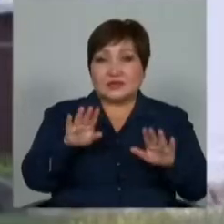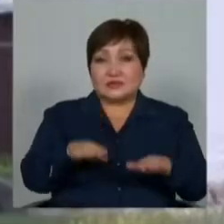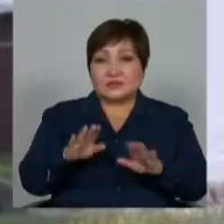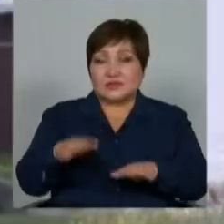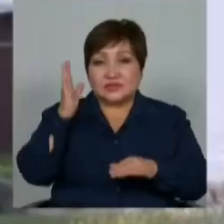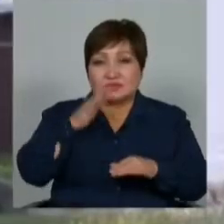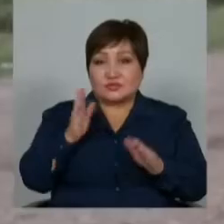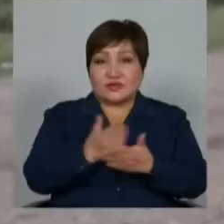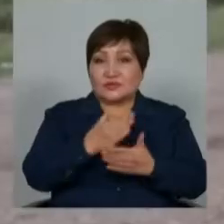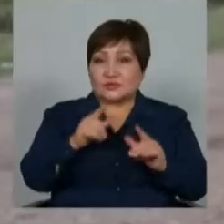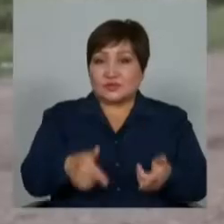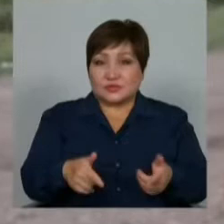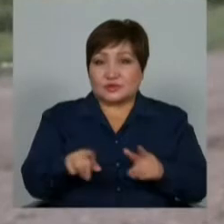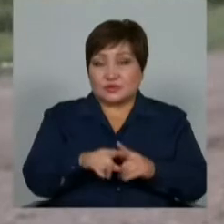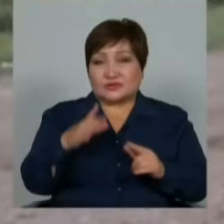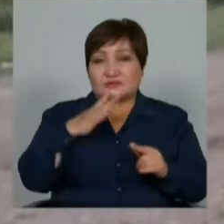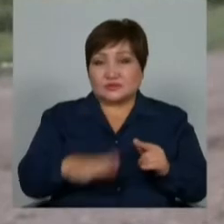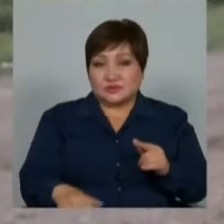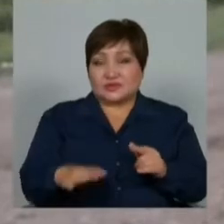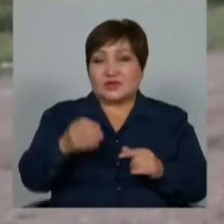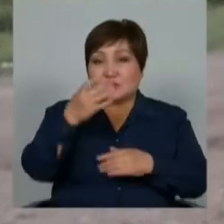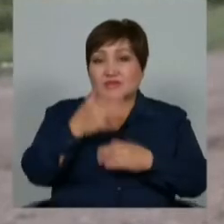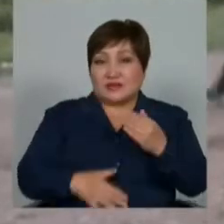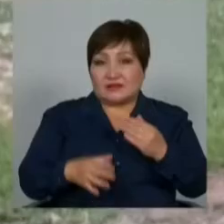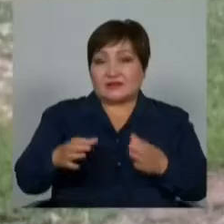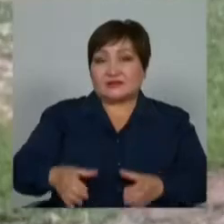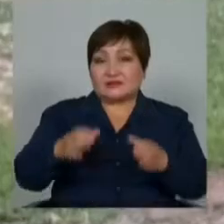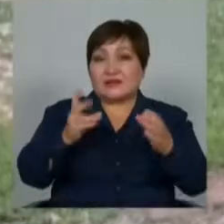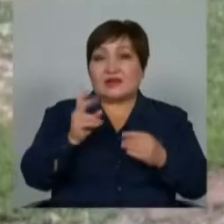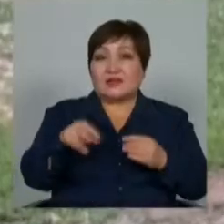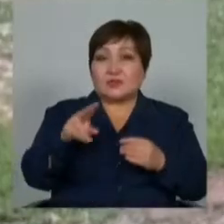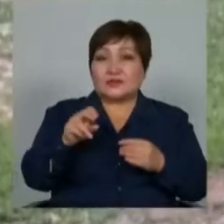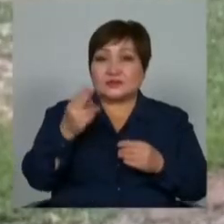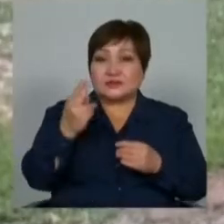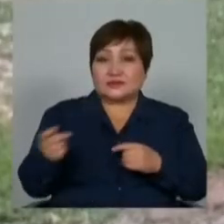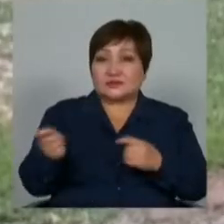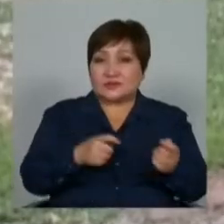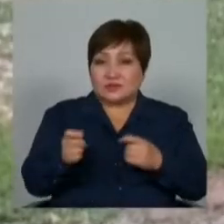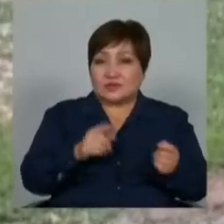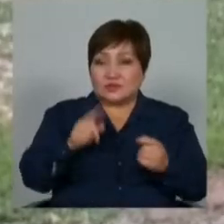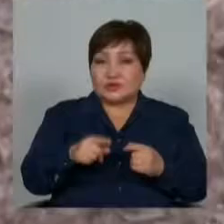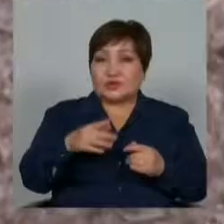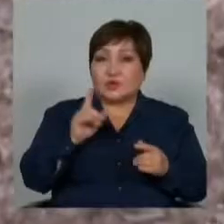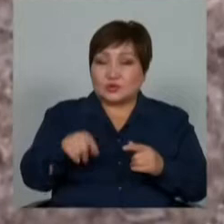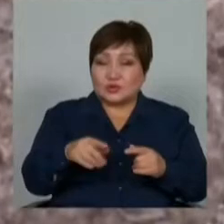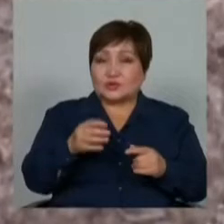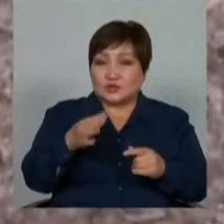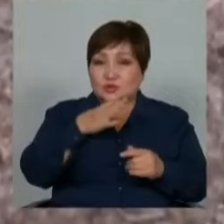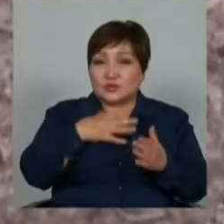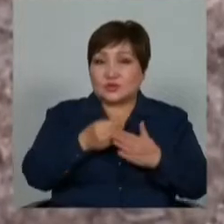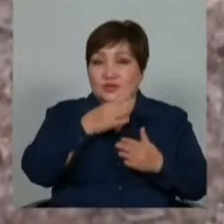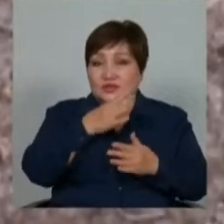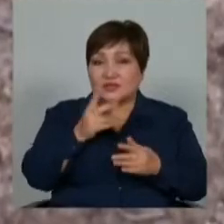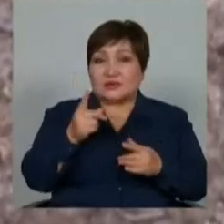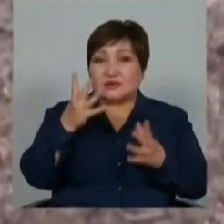Амалдары құрыған олар суды орталық құдықтан таситын көрінеді. Десе де ол құдықтағы судың да өз уақыты бар. Күніне екі мезгіл ағатын суды